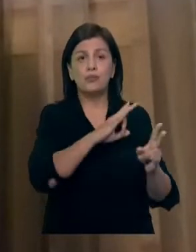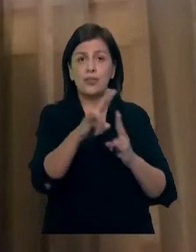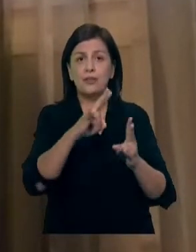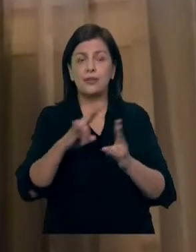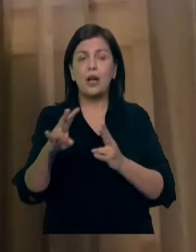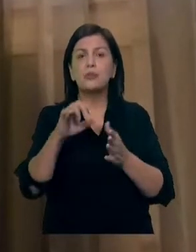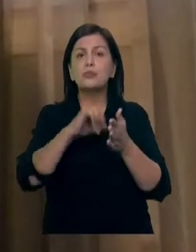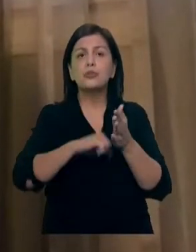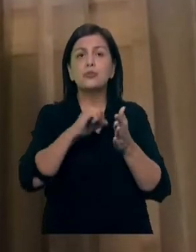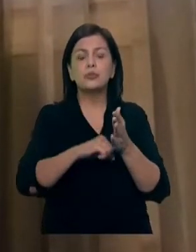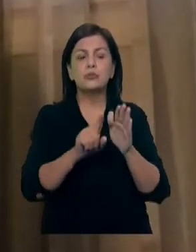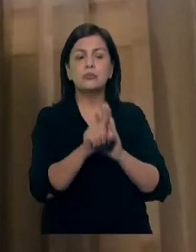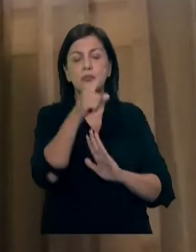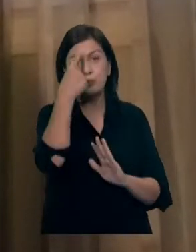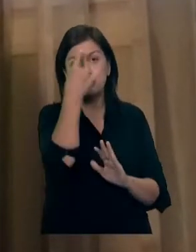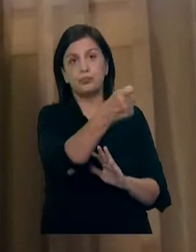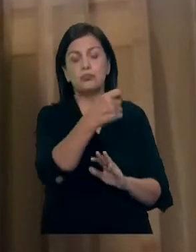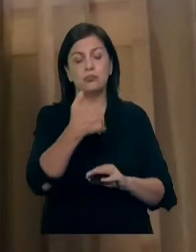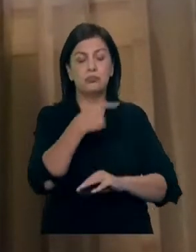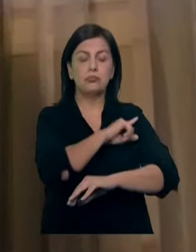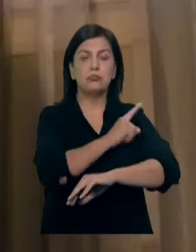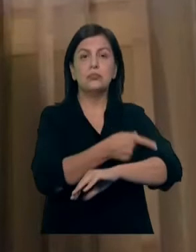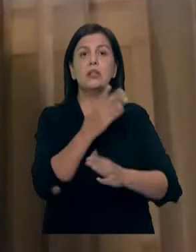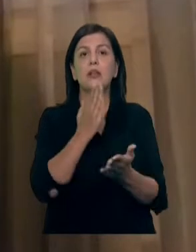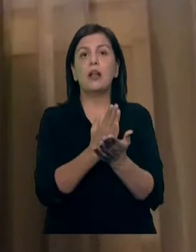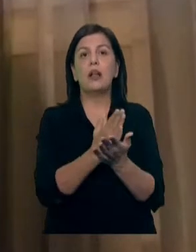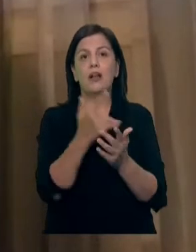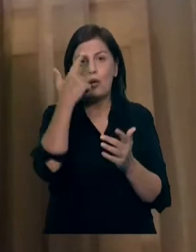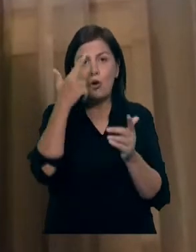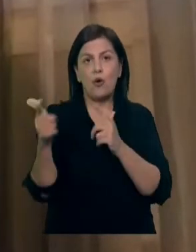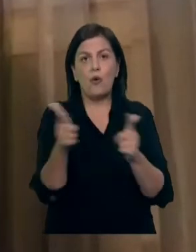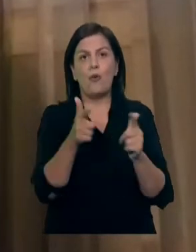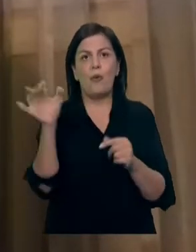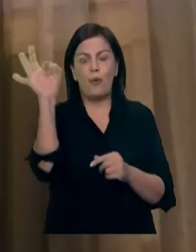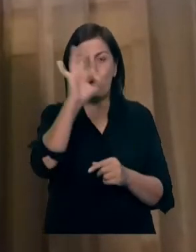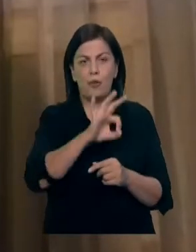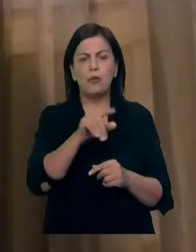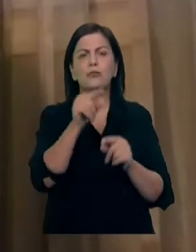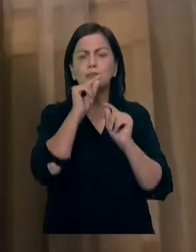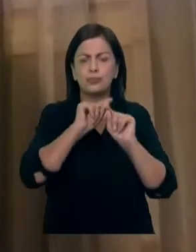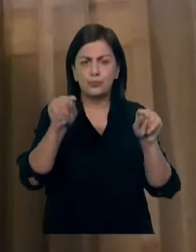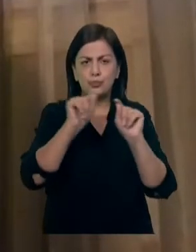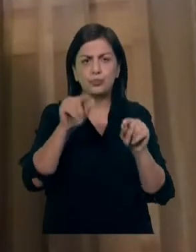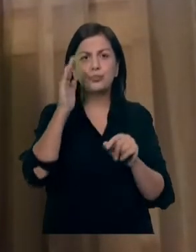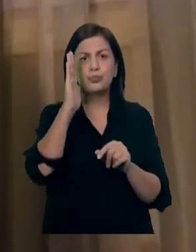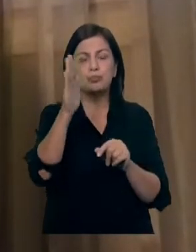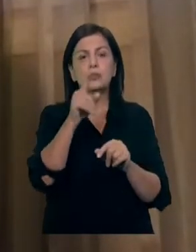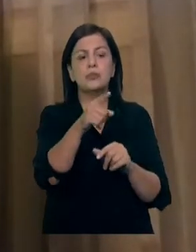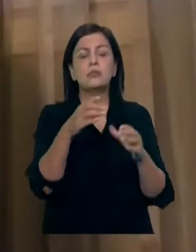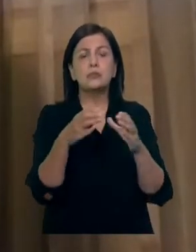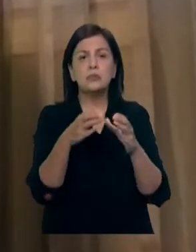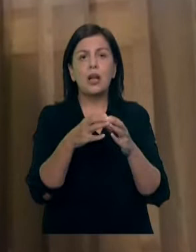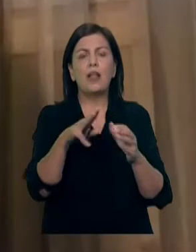əsas səbəbi ilə müəyyən ismarıcılar verməkdir. IŞİD təkcə terror törətməyəcək, propaganda üsulunu da seçəcək. Təşkilat Talibanın